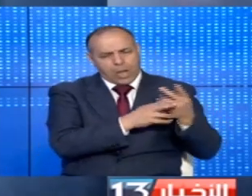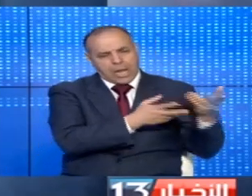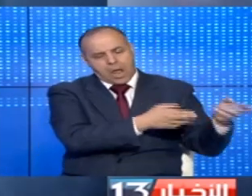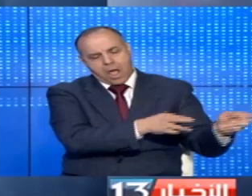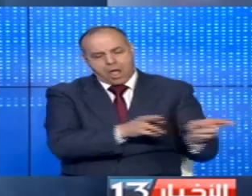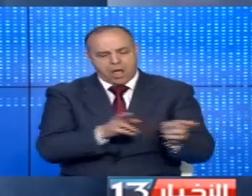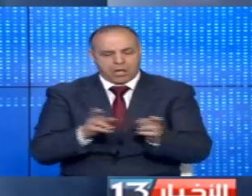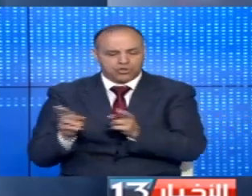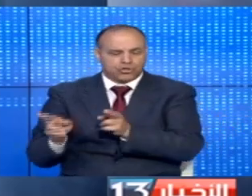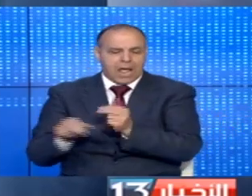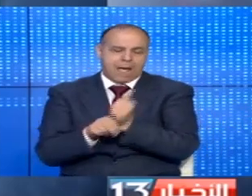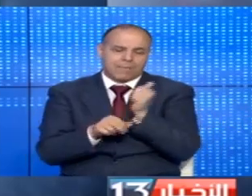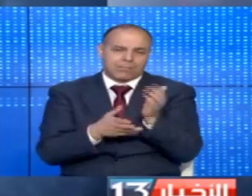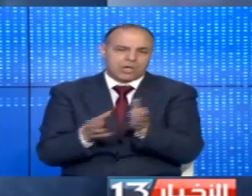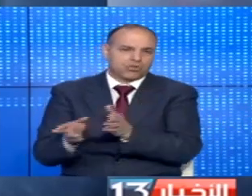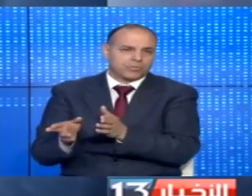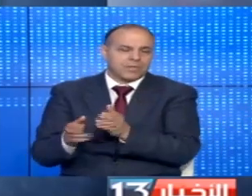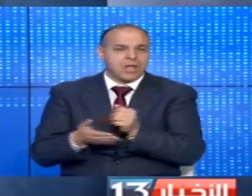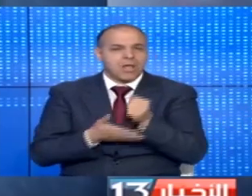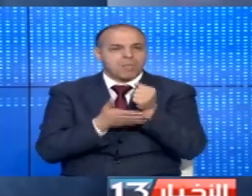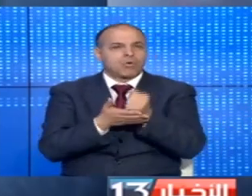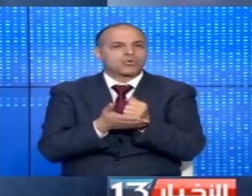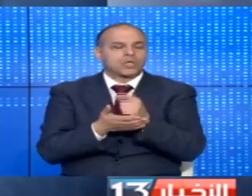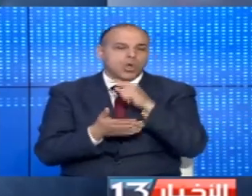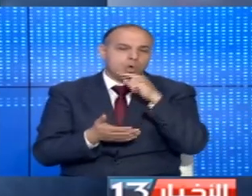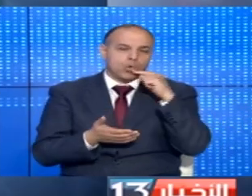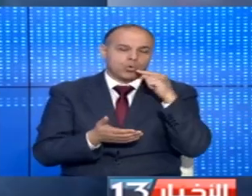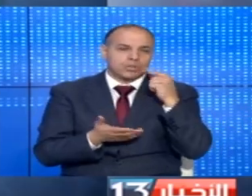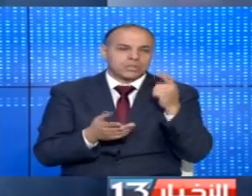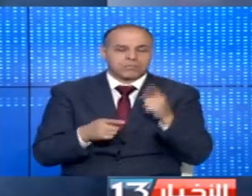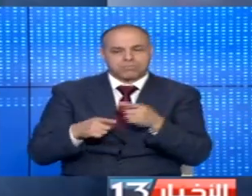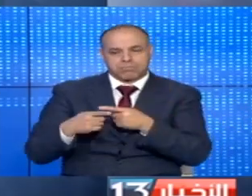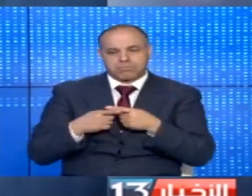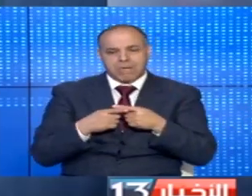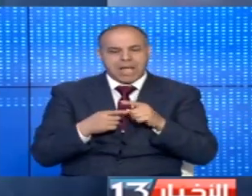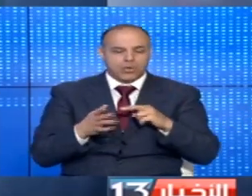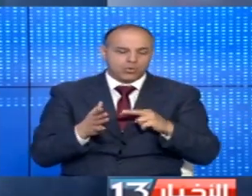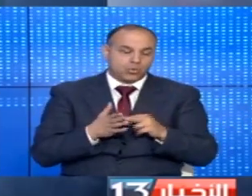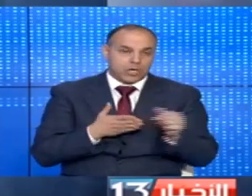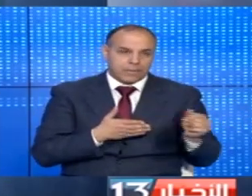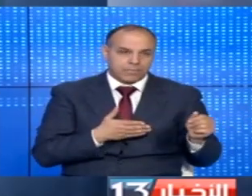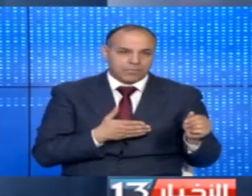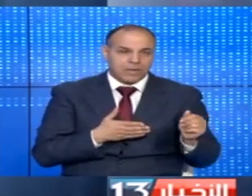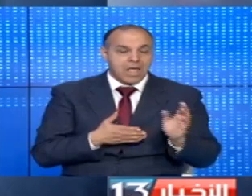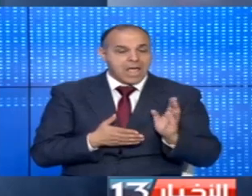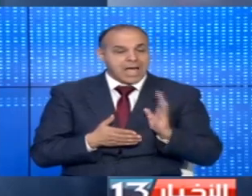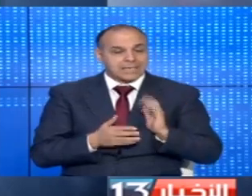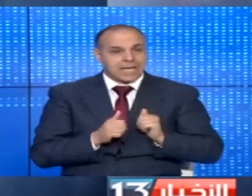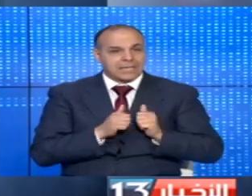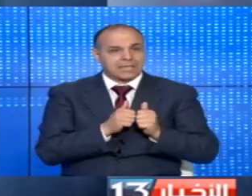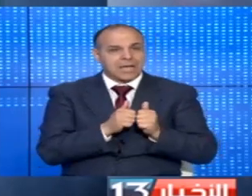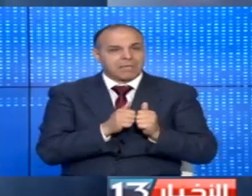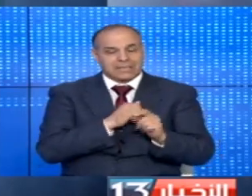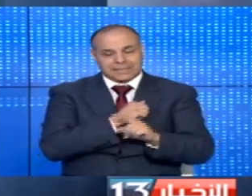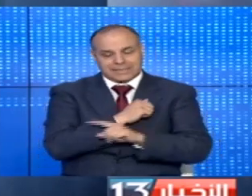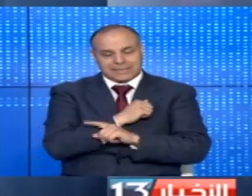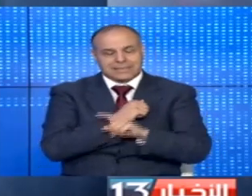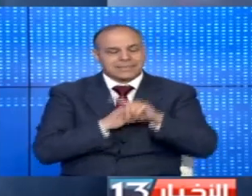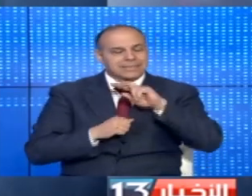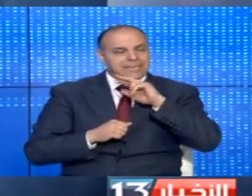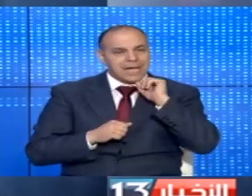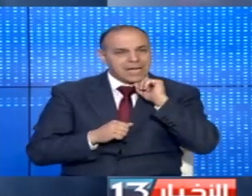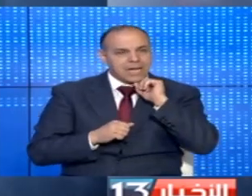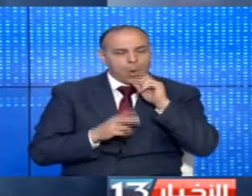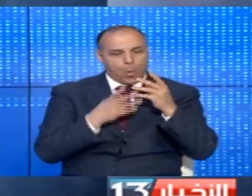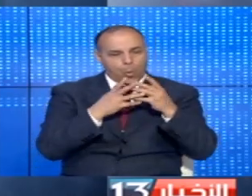العام الماضي بمساعده من روسيا الحليف الرئيسي لسوريا الجندي التابع للمحتل الاسرائيلي اعلن عن